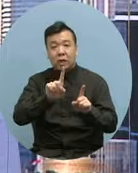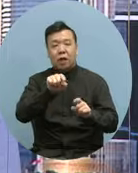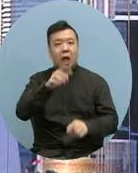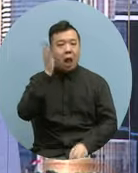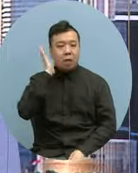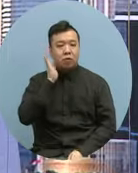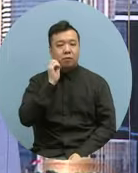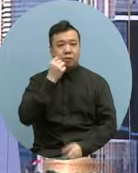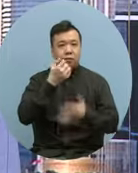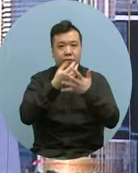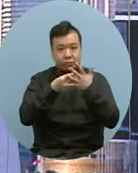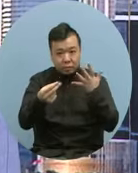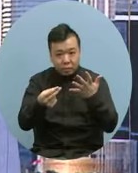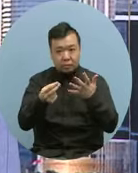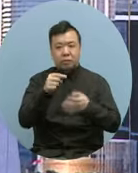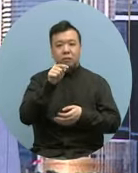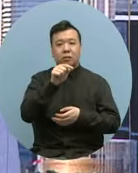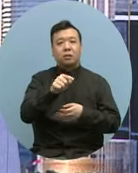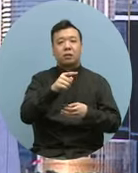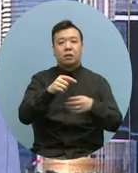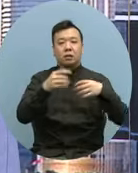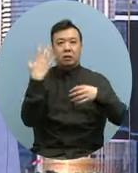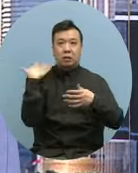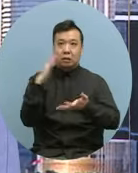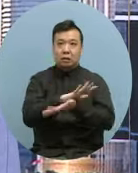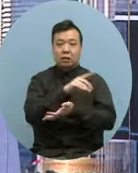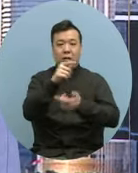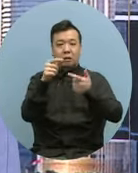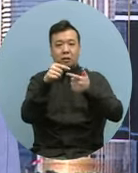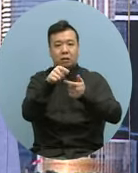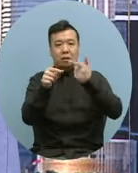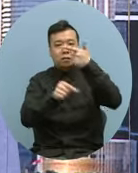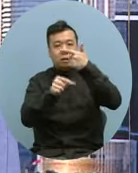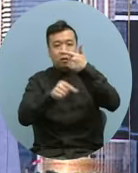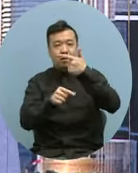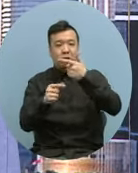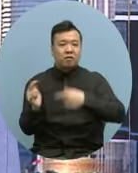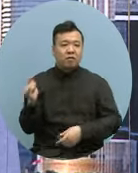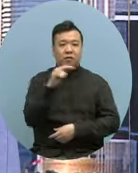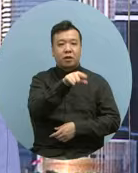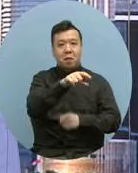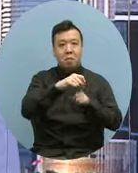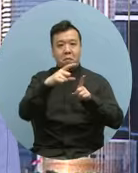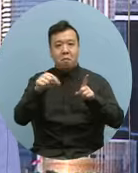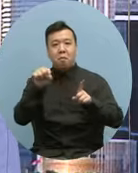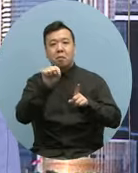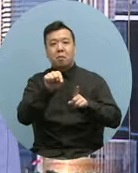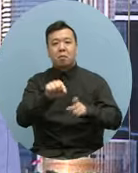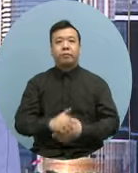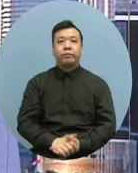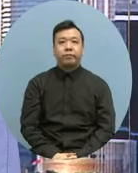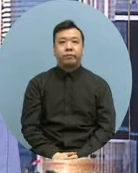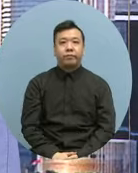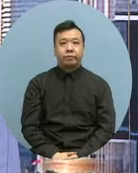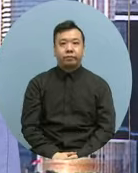士57歲啦。咁佢就係舊年8月咧就已經係翻咗去呢個